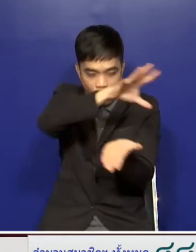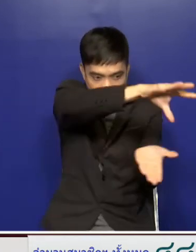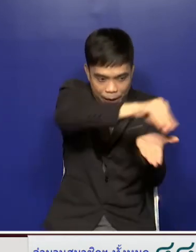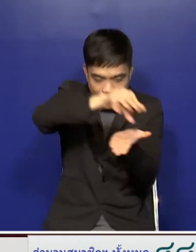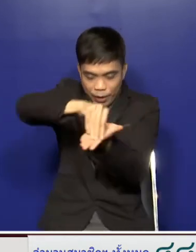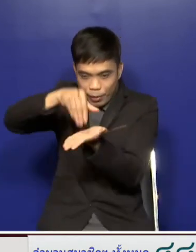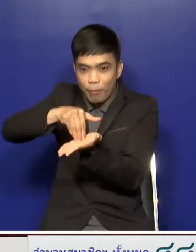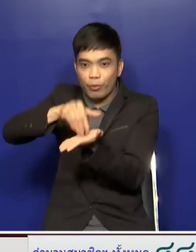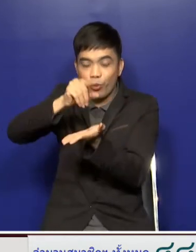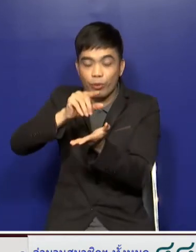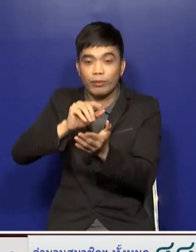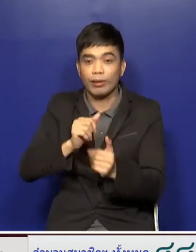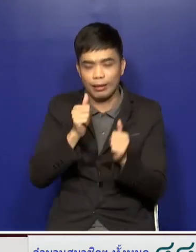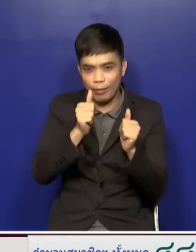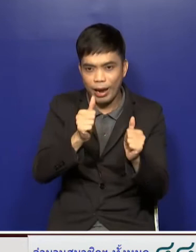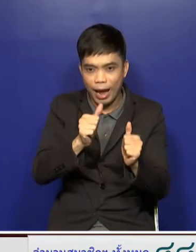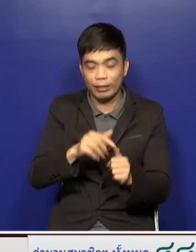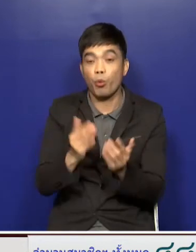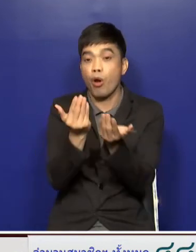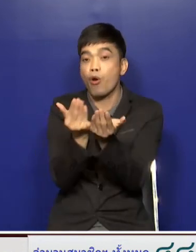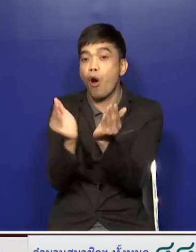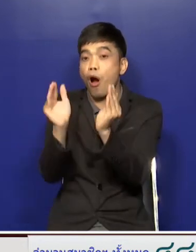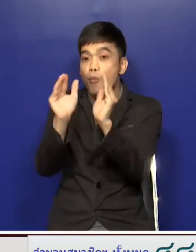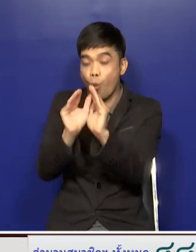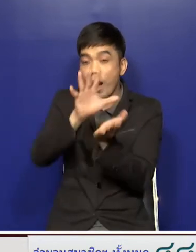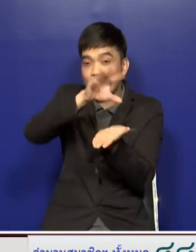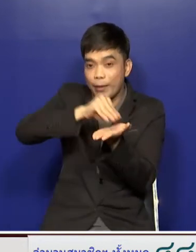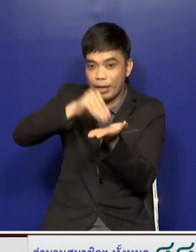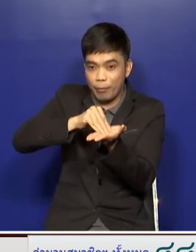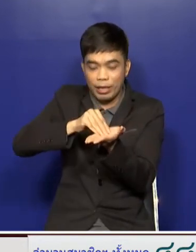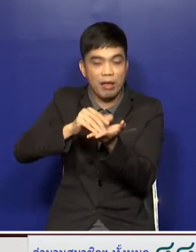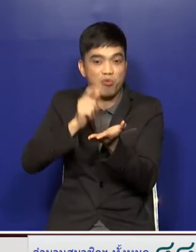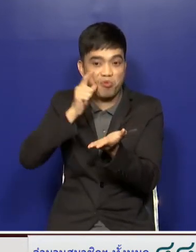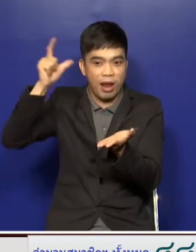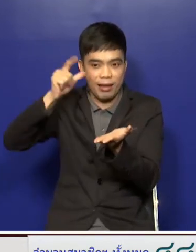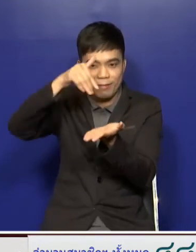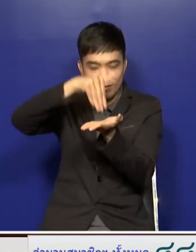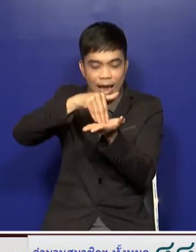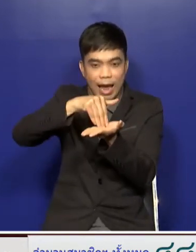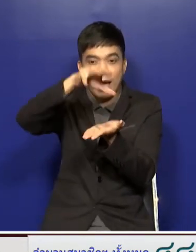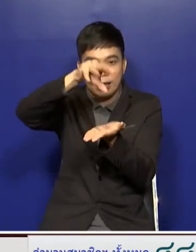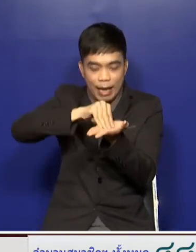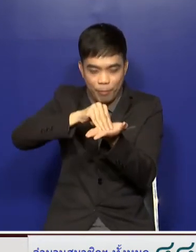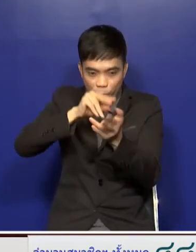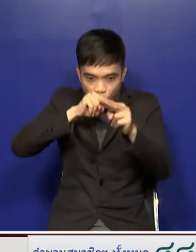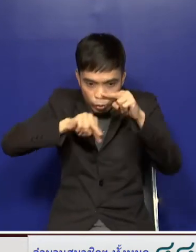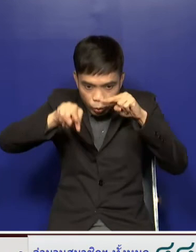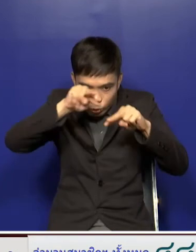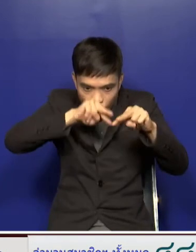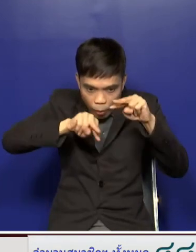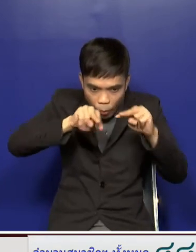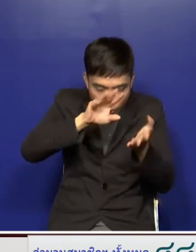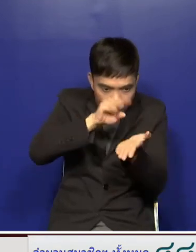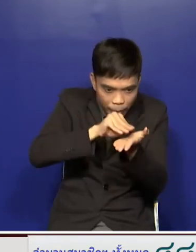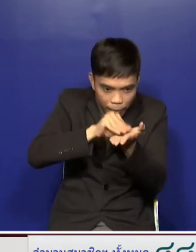้วเขาจะใช้ FrameTech เป็นตัวร่มใหญ่แล้วก็จะทำการตรวสอบข้อมูล เพระ